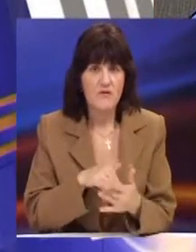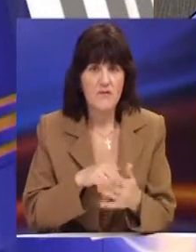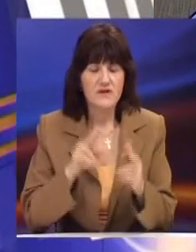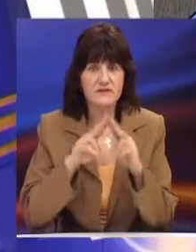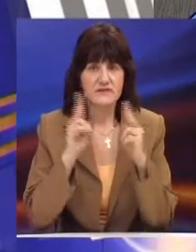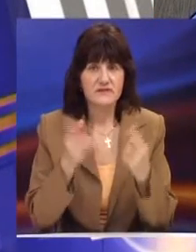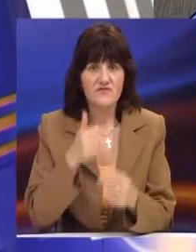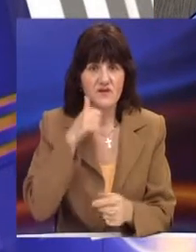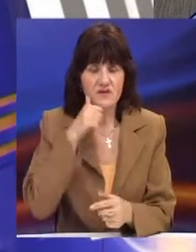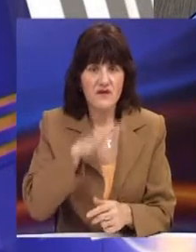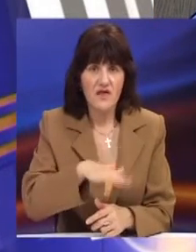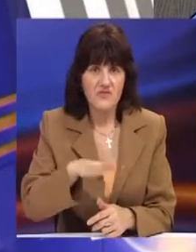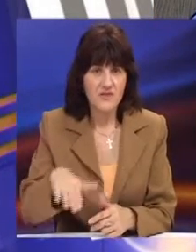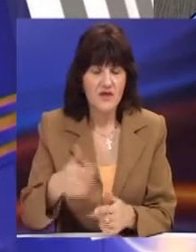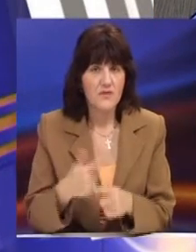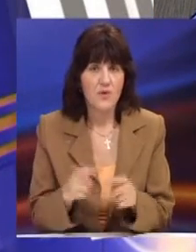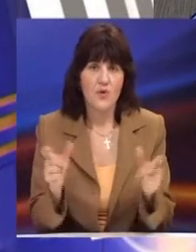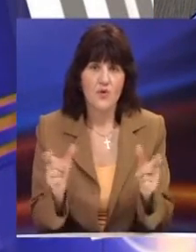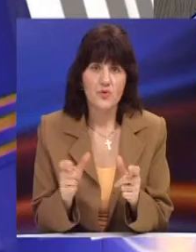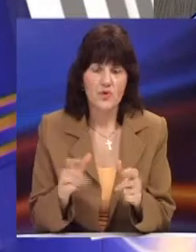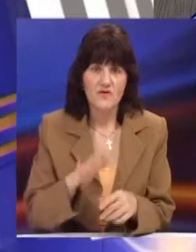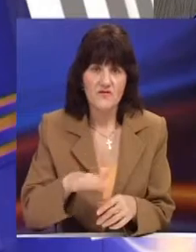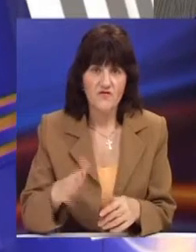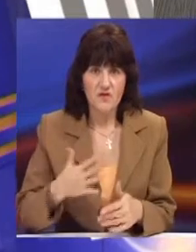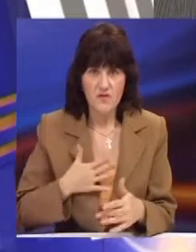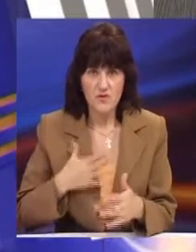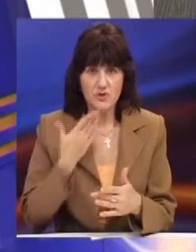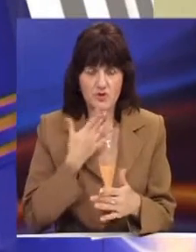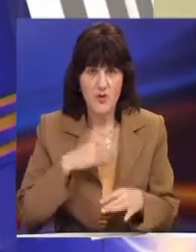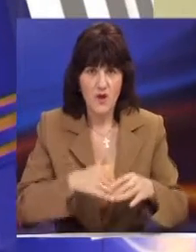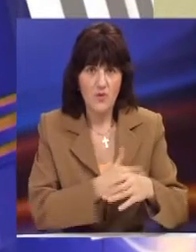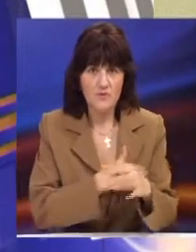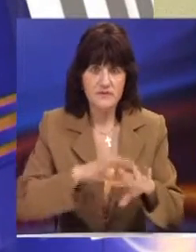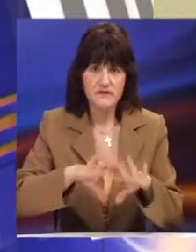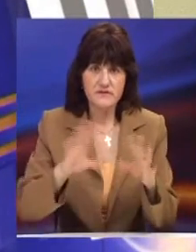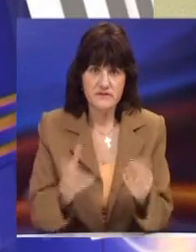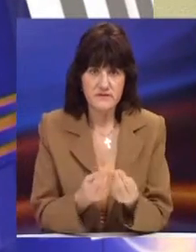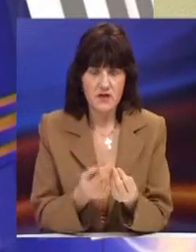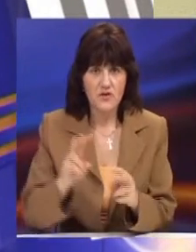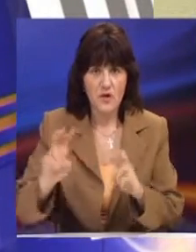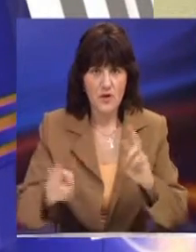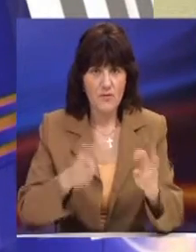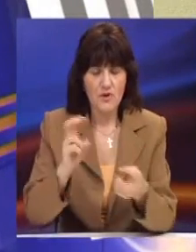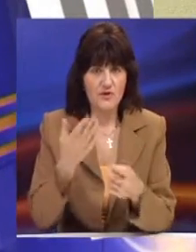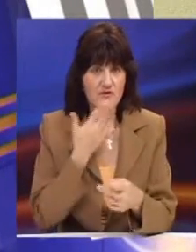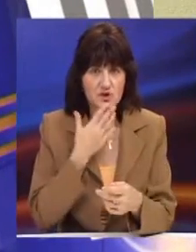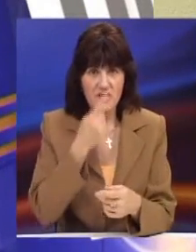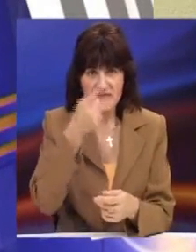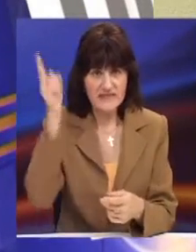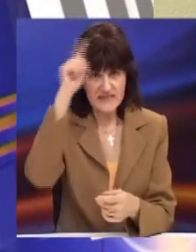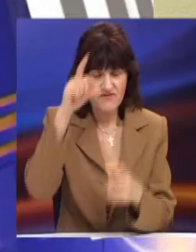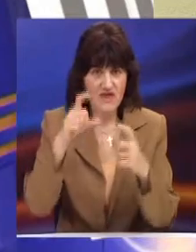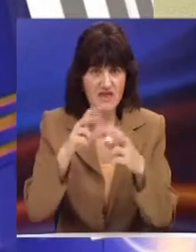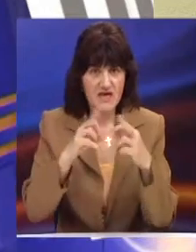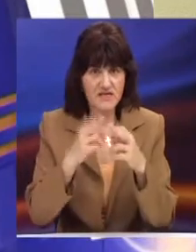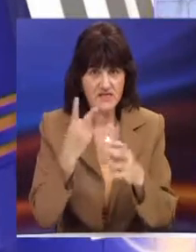Svetski dan deteta obelaže tako što će organizovati druženje učenika svoje škole i osnovaca. Pozvali su učenike osnovne škole Sveti Sava i